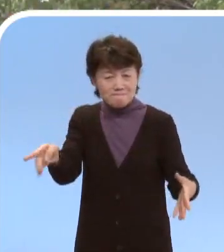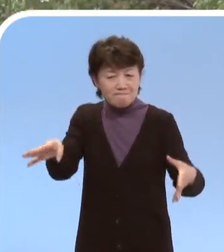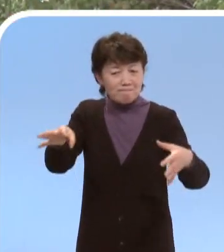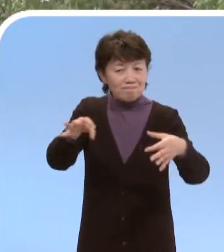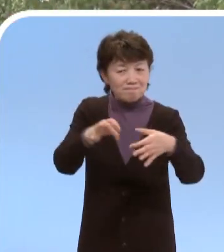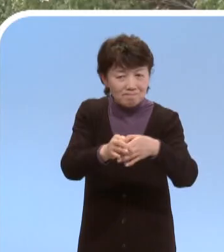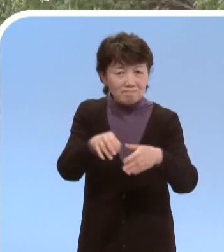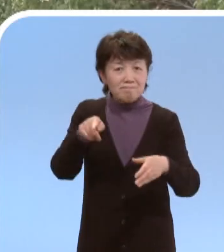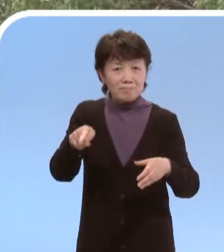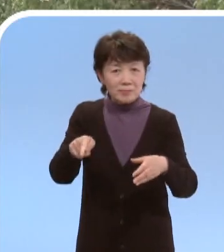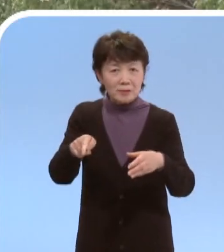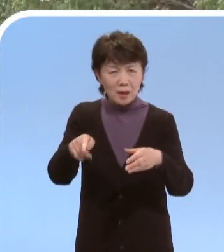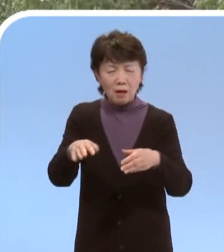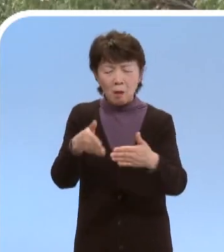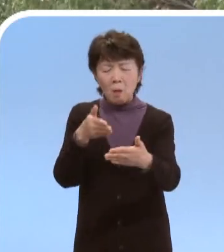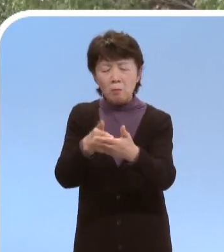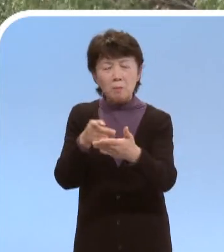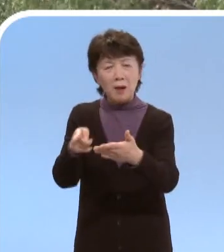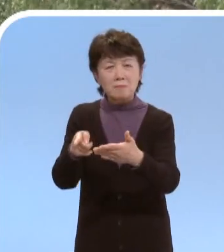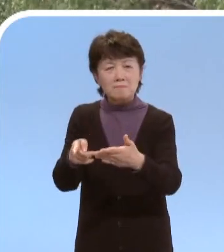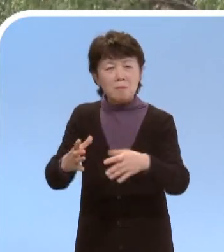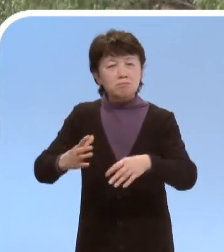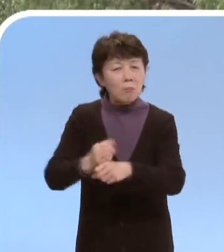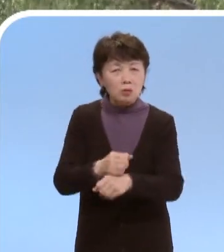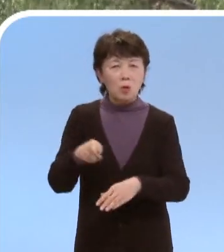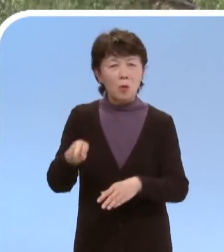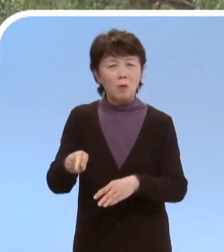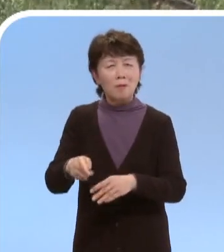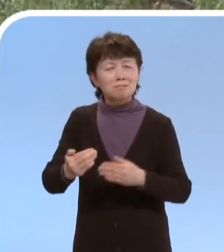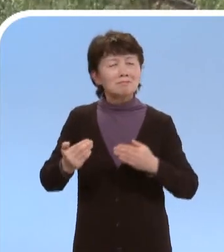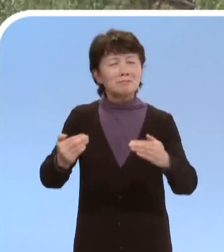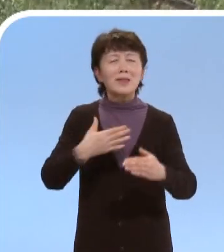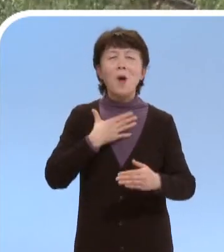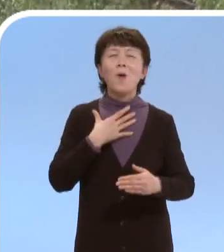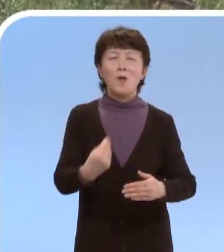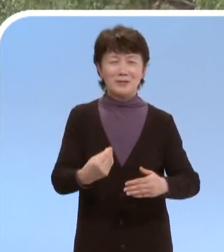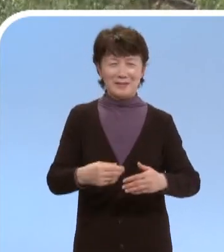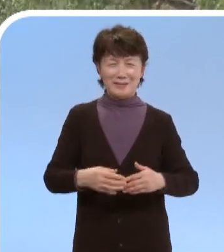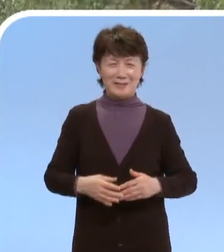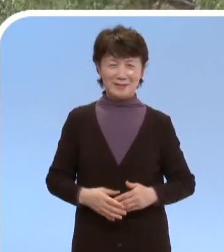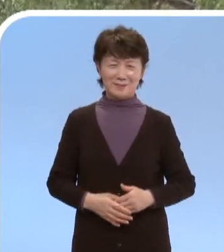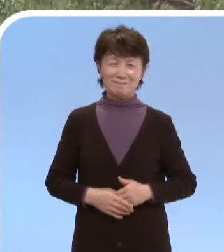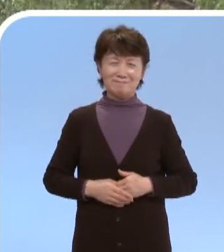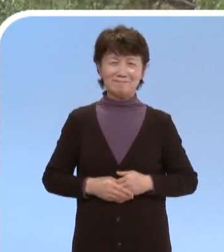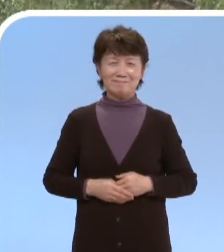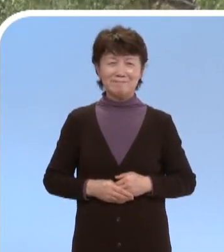チングしてこの課題の解決どんどんしていってほしいと思います。